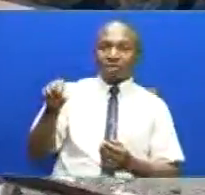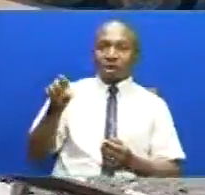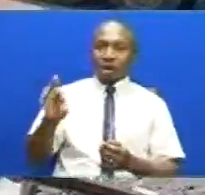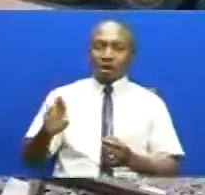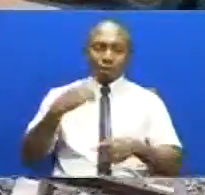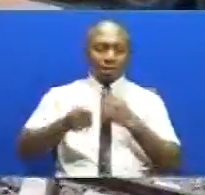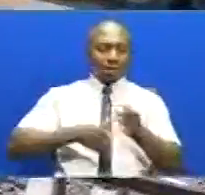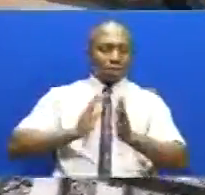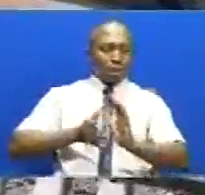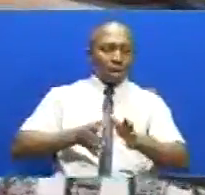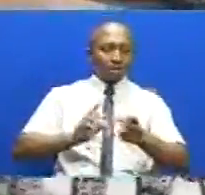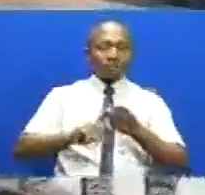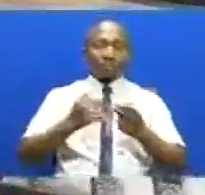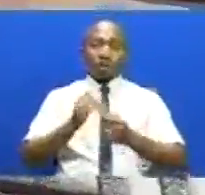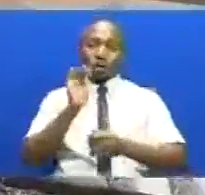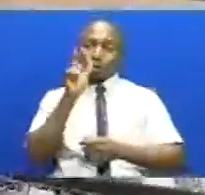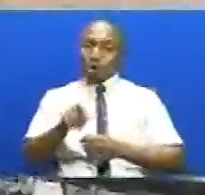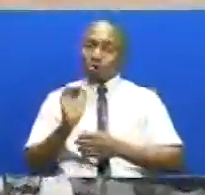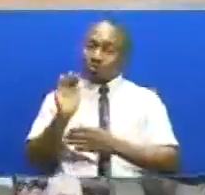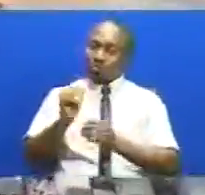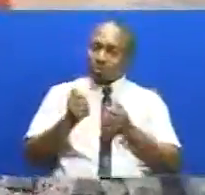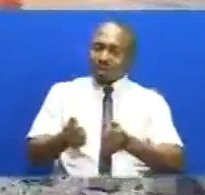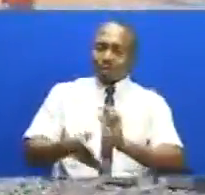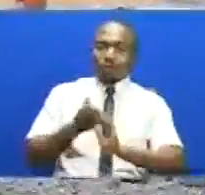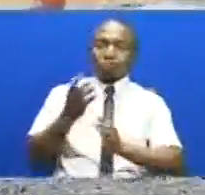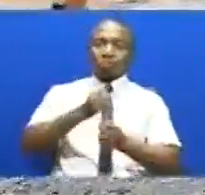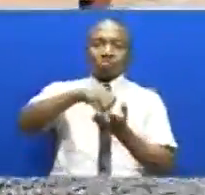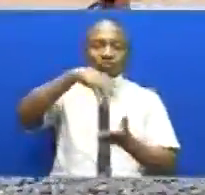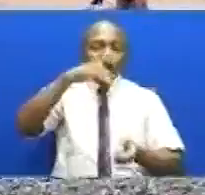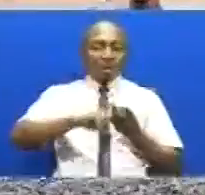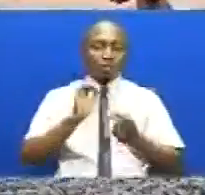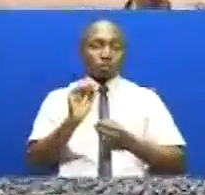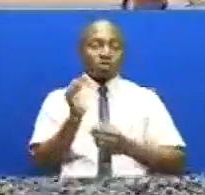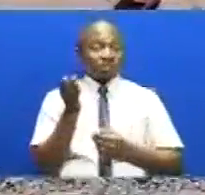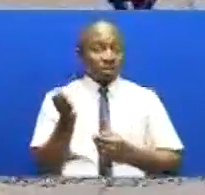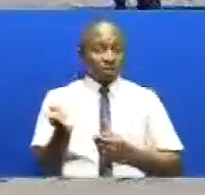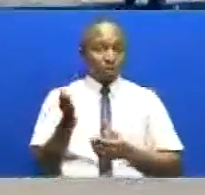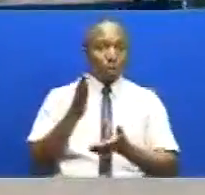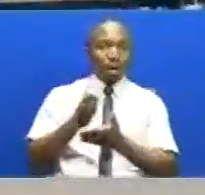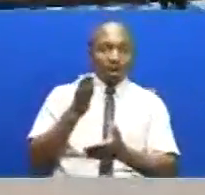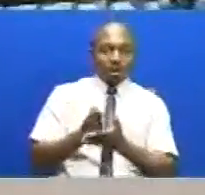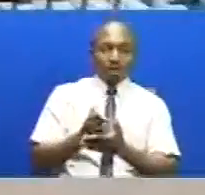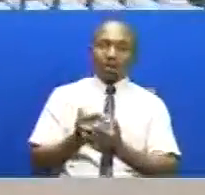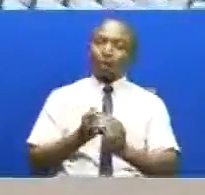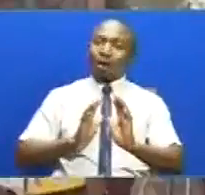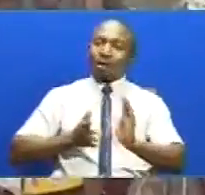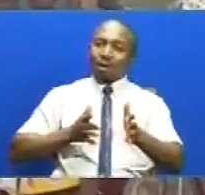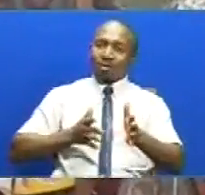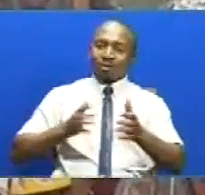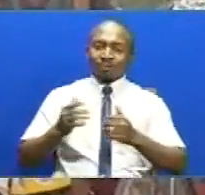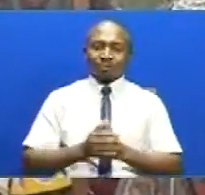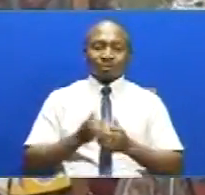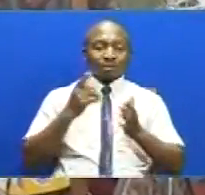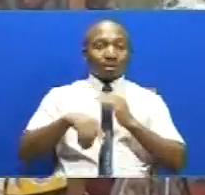kasi, ambapo wasafiri wanatarajiwa kunufaika na usafiri wa uhakika na wa kasi.